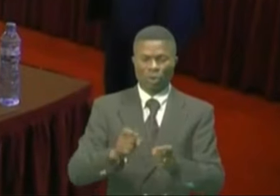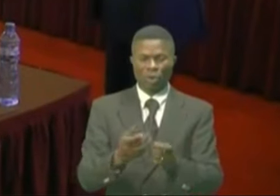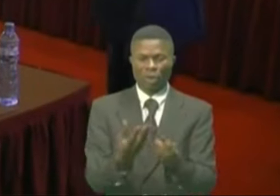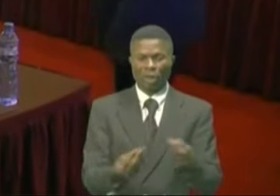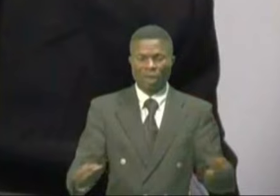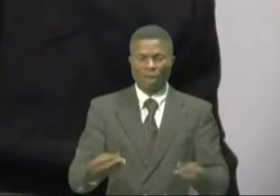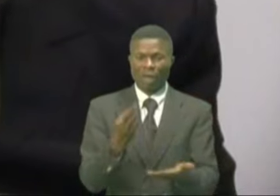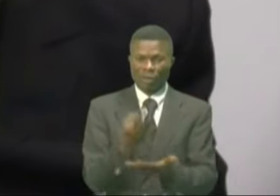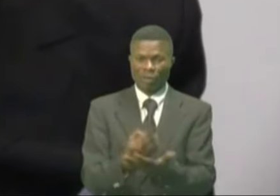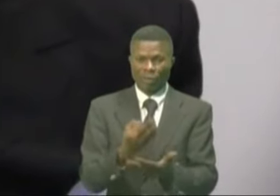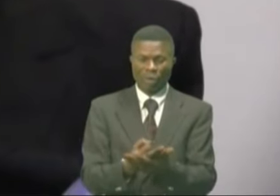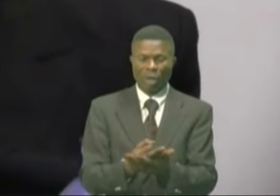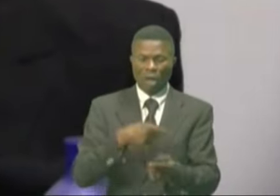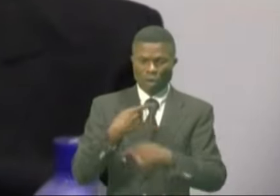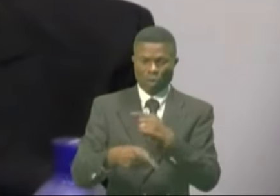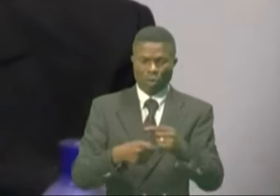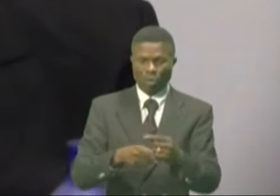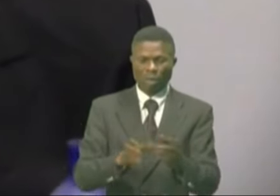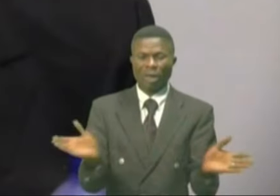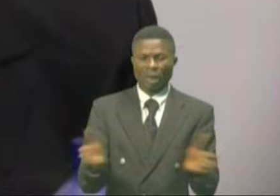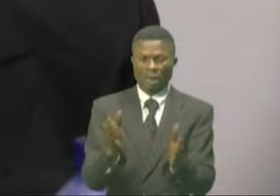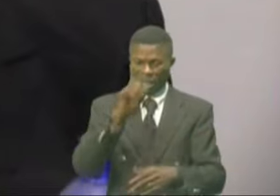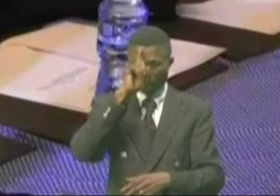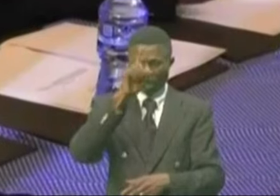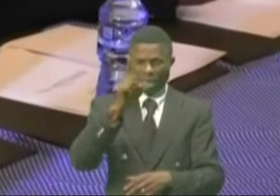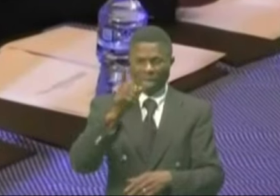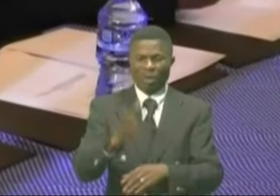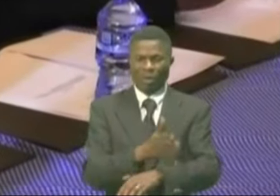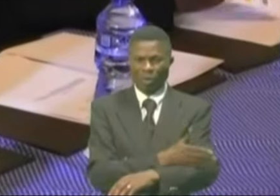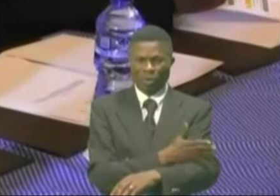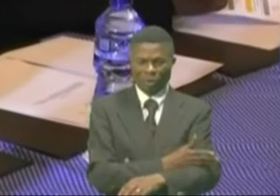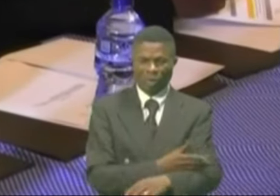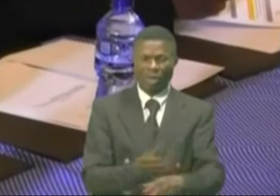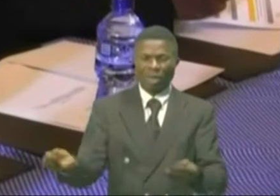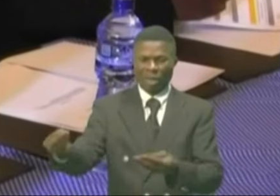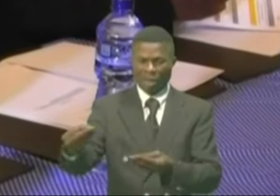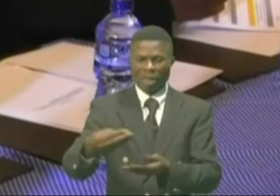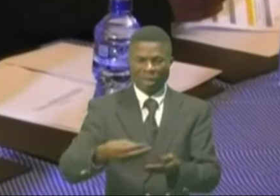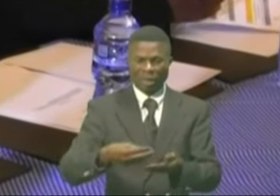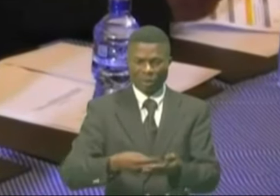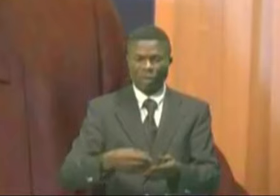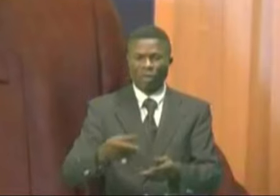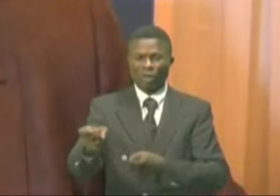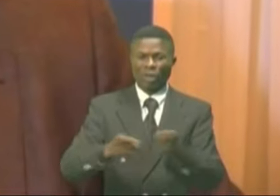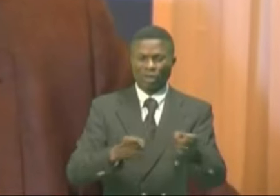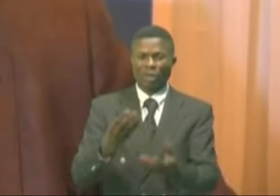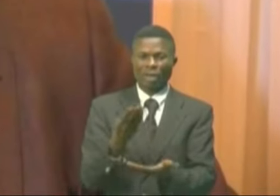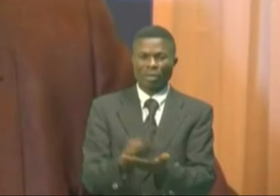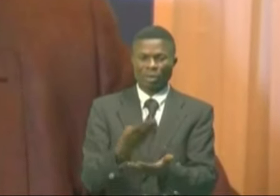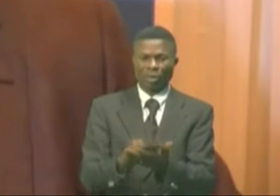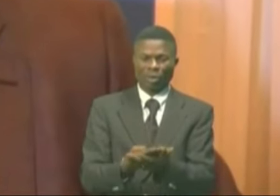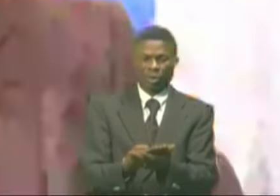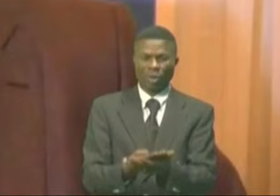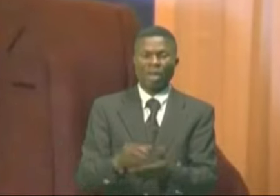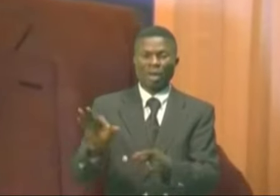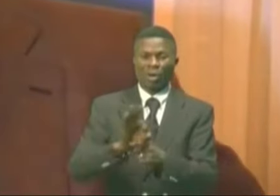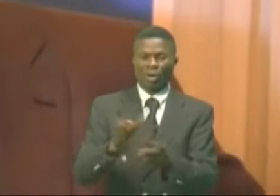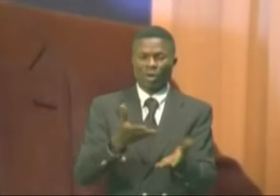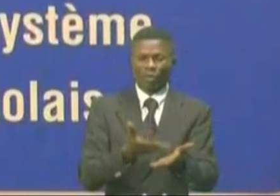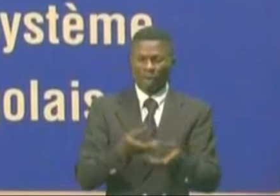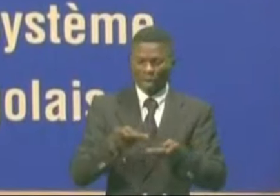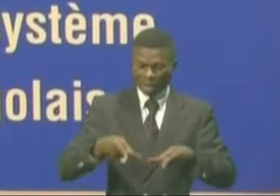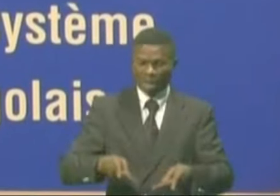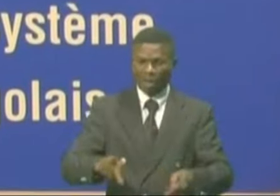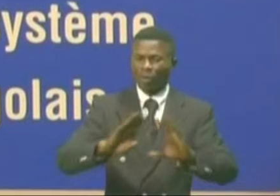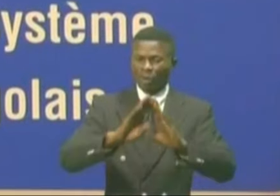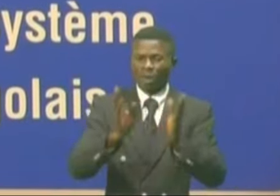ressources financières passe par le renforcement des capacités et de la rationalisation de la gestion budgétaire. D'où cet atelier pour permettre à